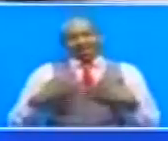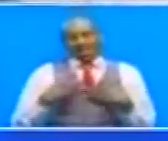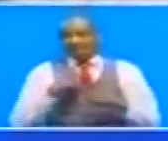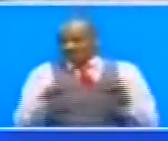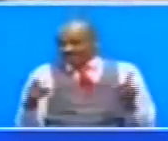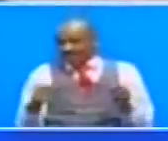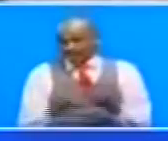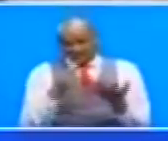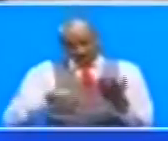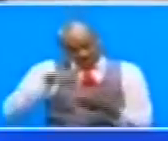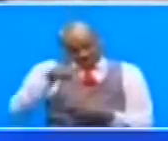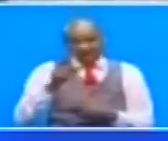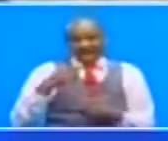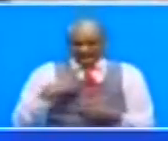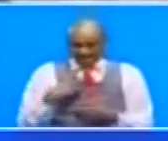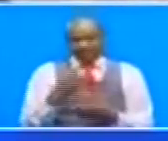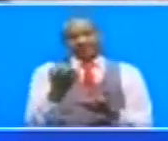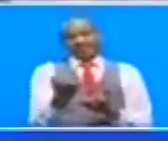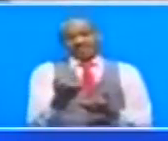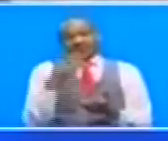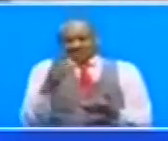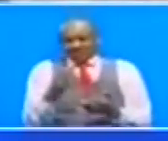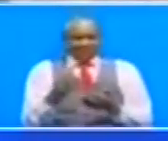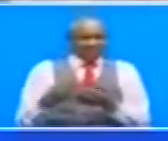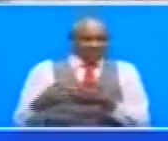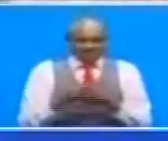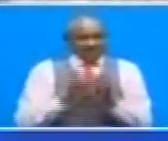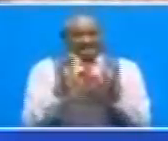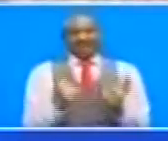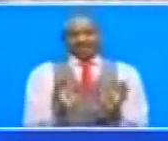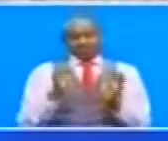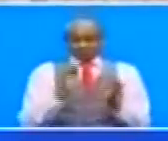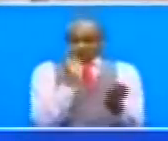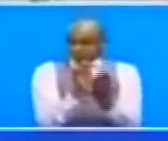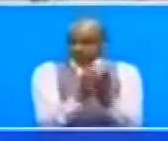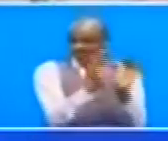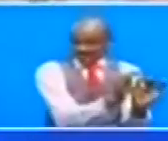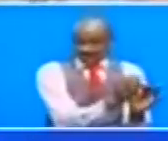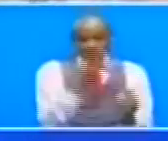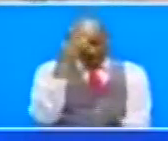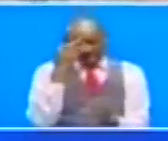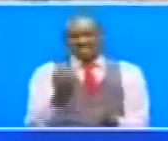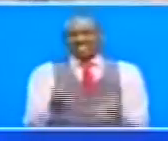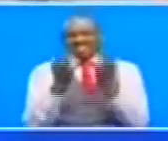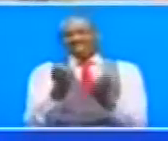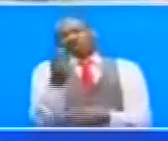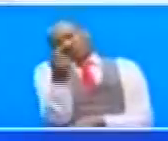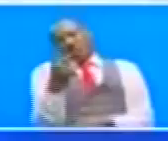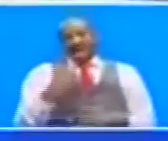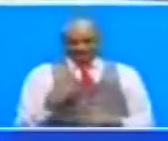kwa kuwa alikuwa chini ya uzani uliohitajika, alilazimika kumweka kwa chumba maalum cha watoto waliopungua